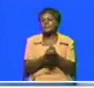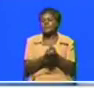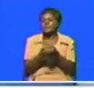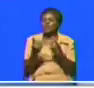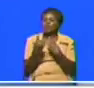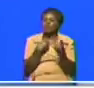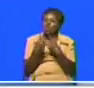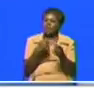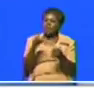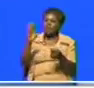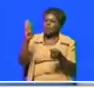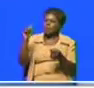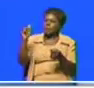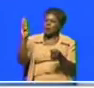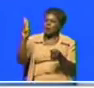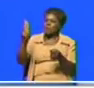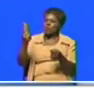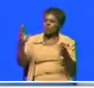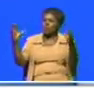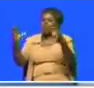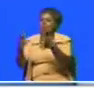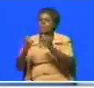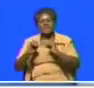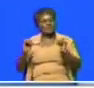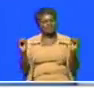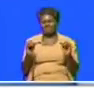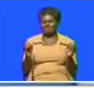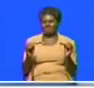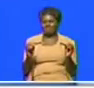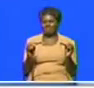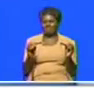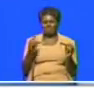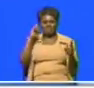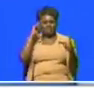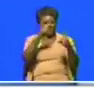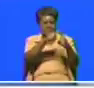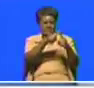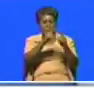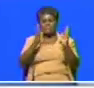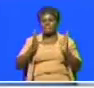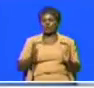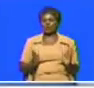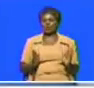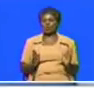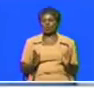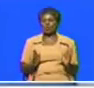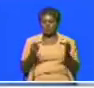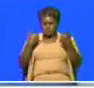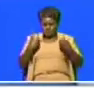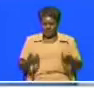matamshi ambayo Babu alitoa hayakulenga jamii fulani, yalimlenga mtu binafsi.